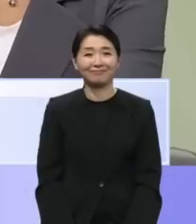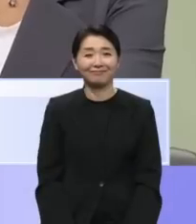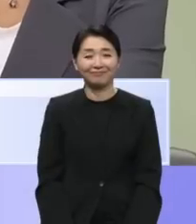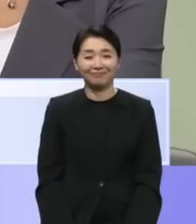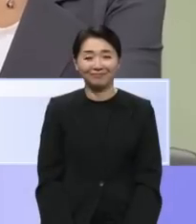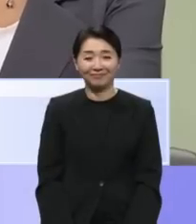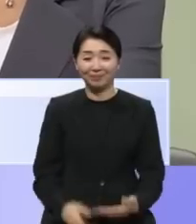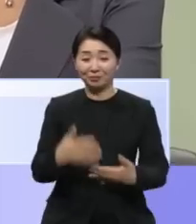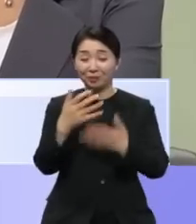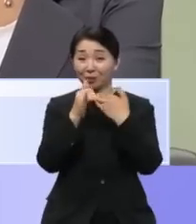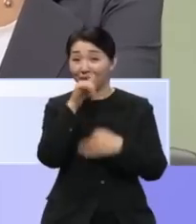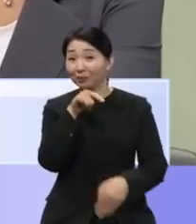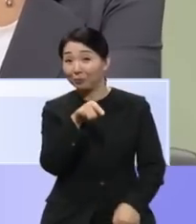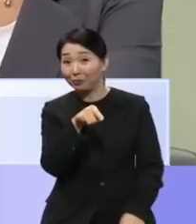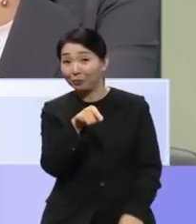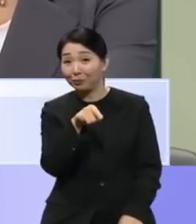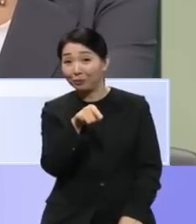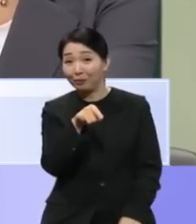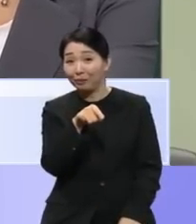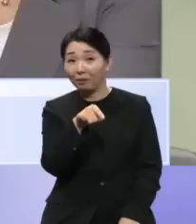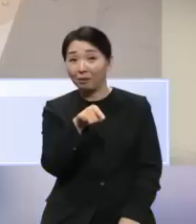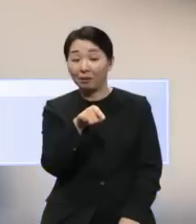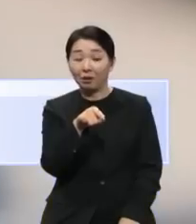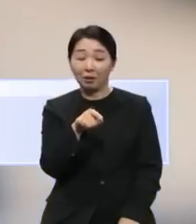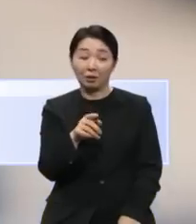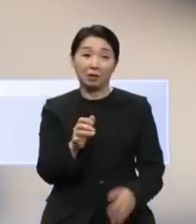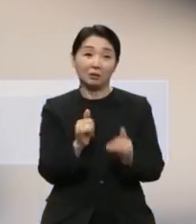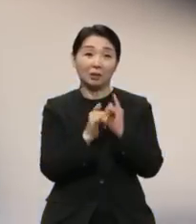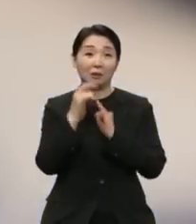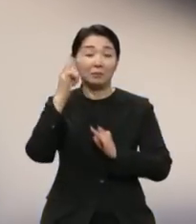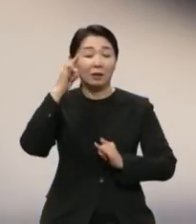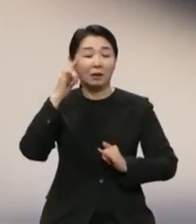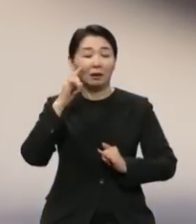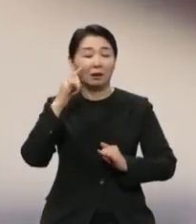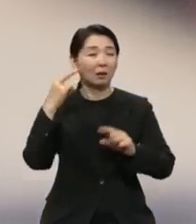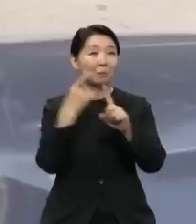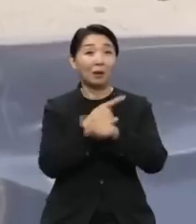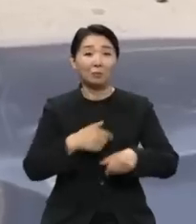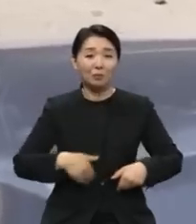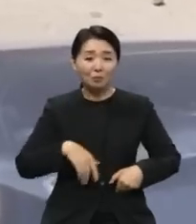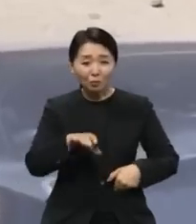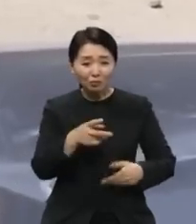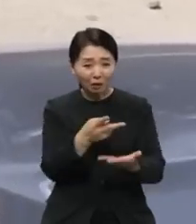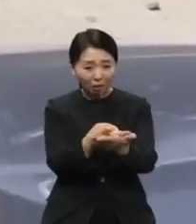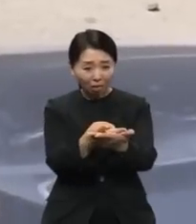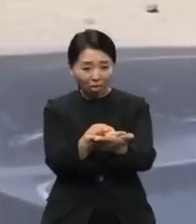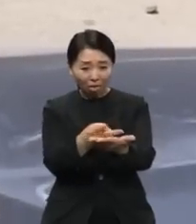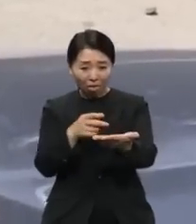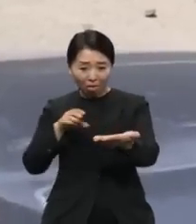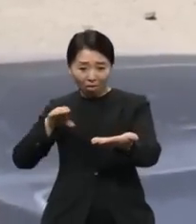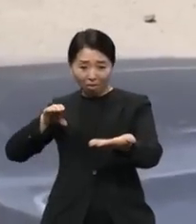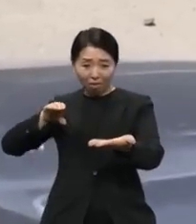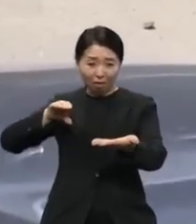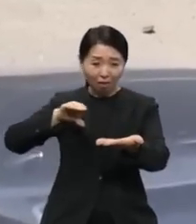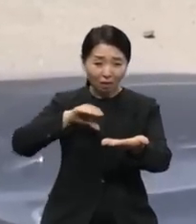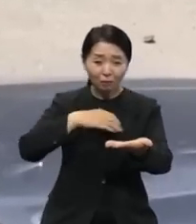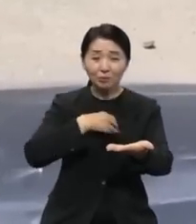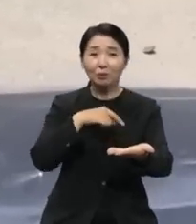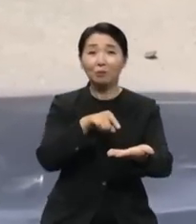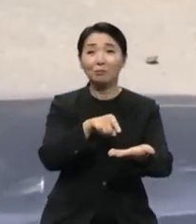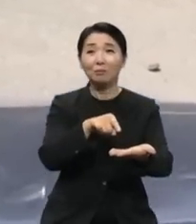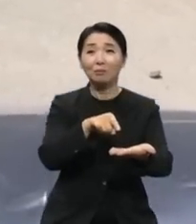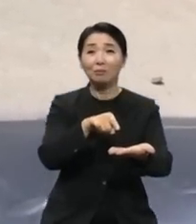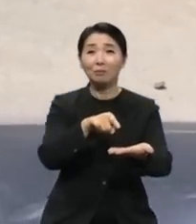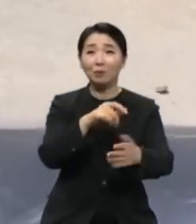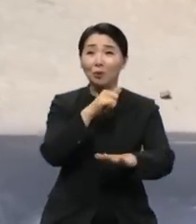영상도 나가고 있는데 저는 뭐 시민의식 문제도 있지만 위험하잖아요 저러다가 혹시라도 사고가 나면 또 다른